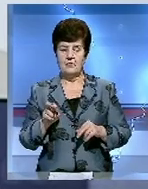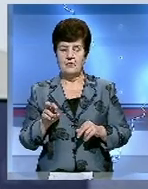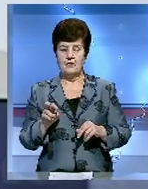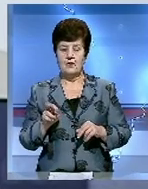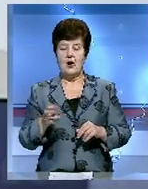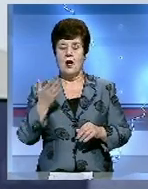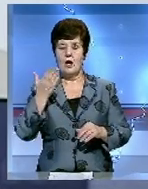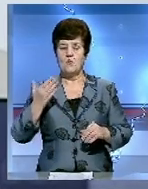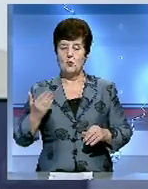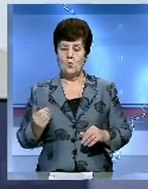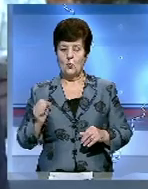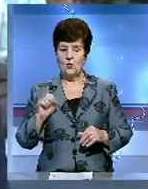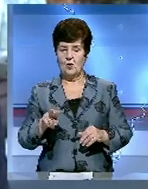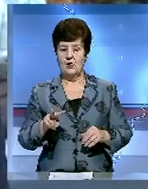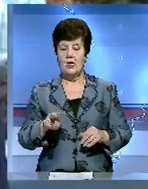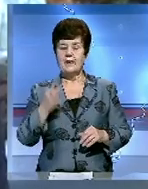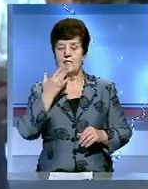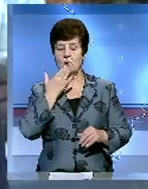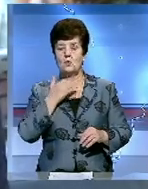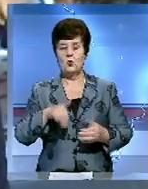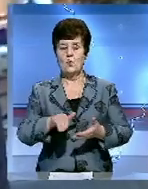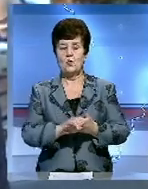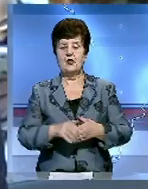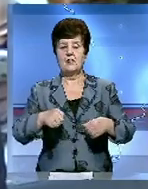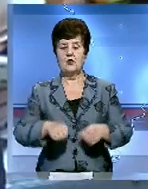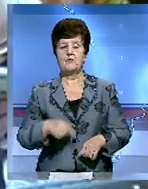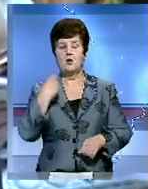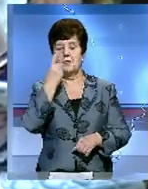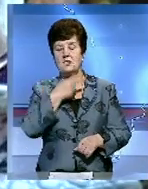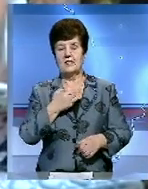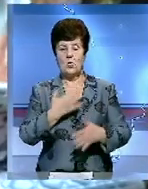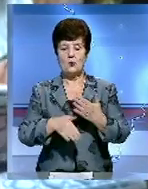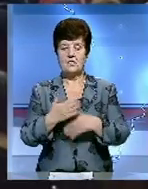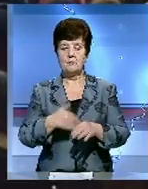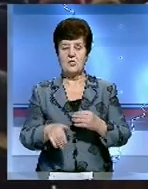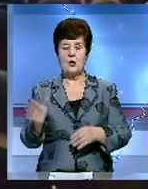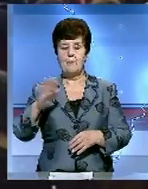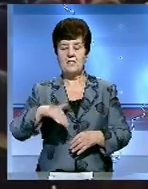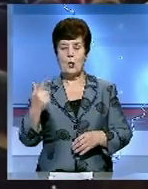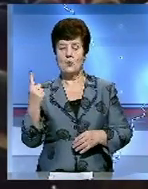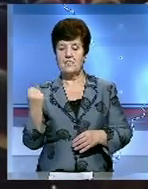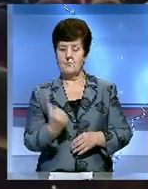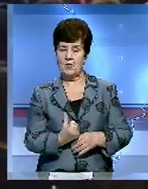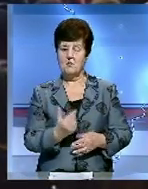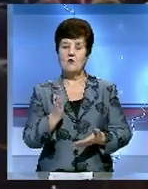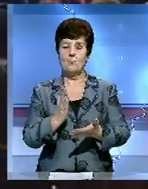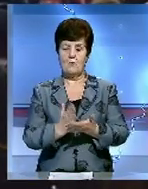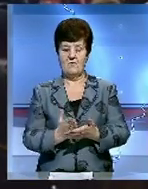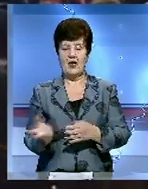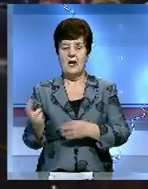raportorul Națiunilor Unite cu privire la drepturile persoanelor cu dizabilități și peste o săptămână vom avea în vizită